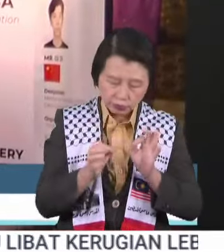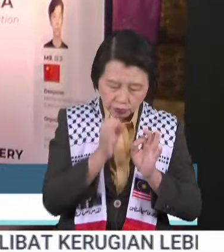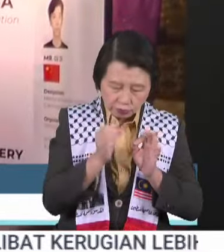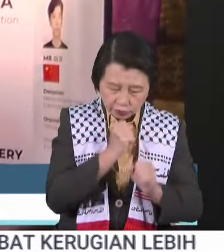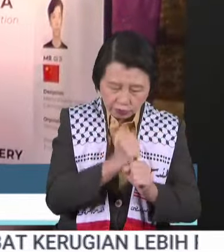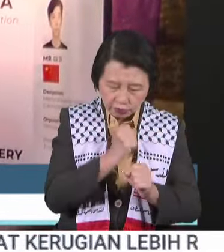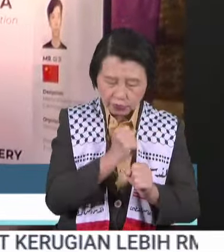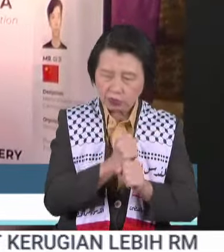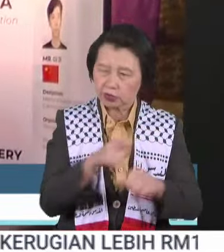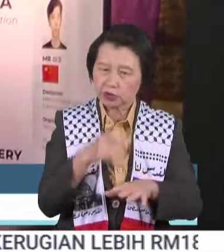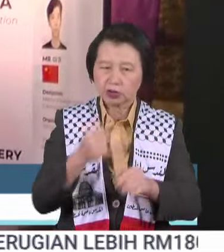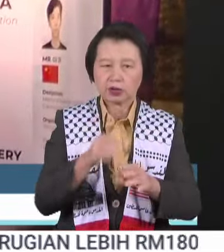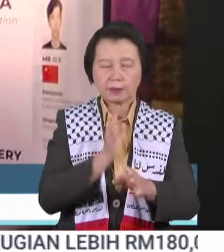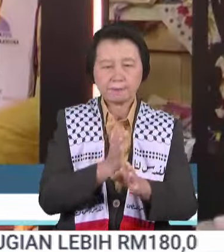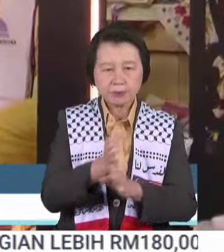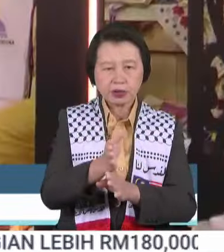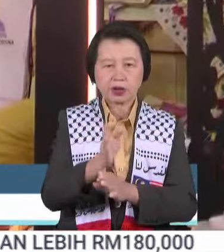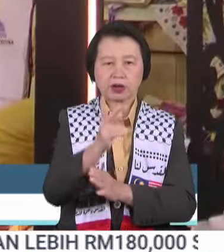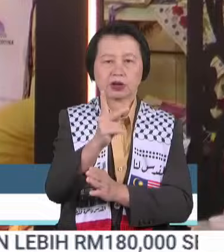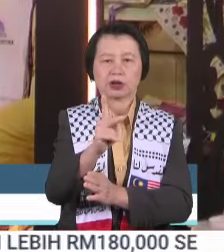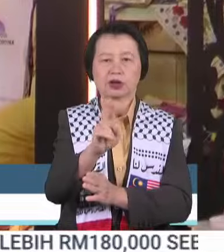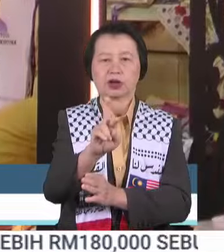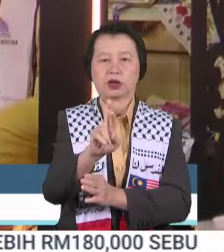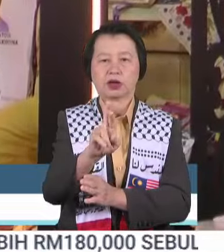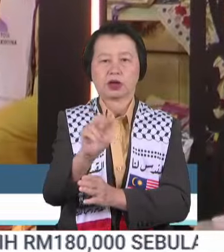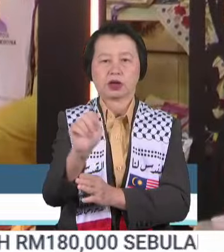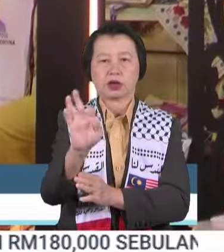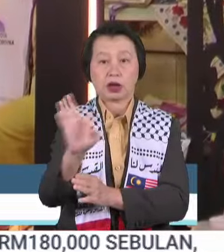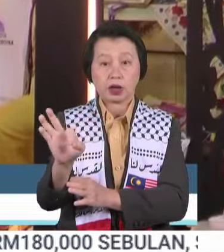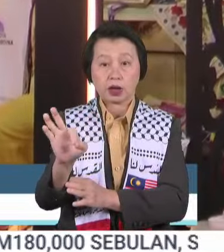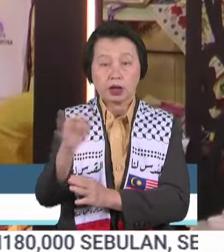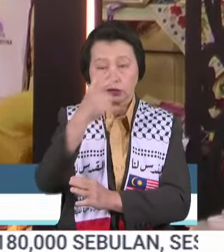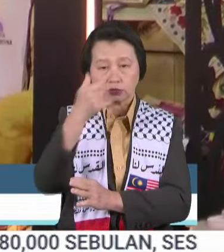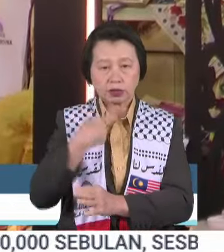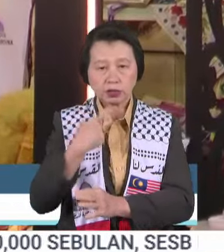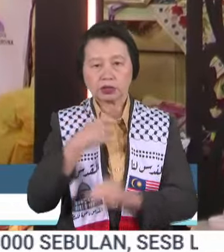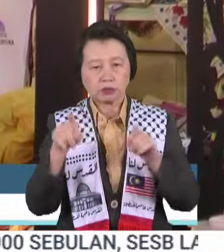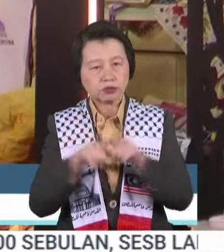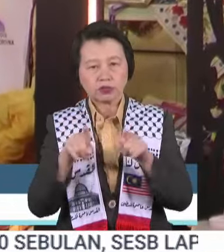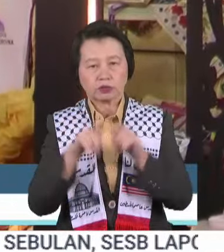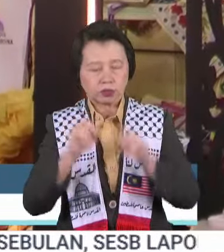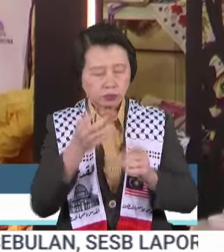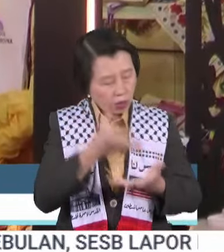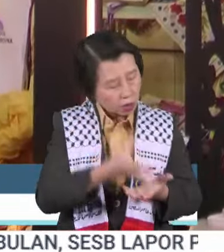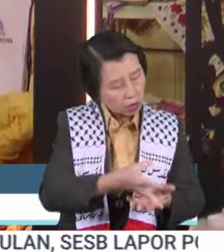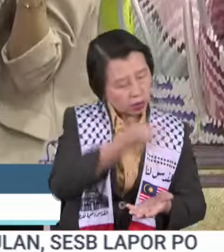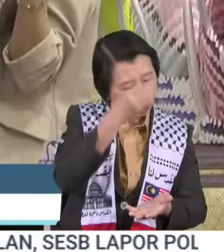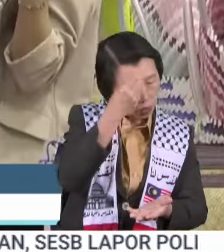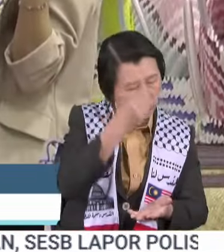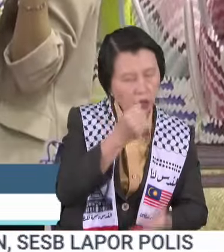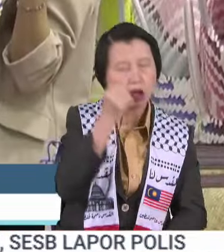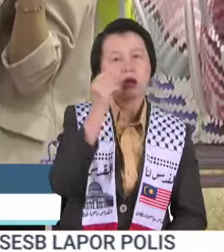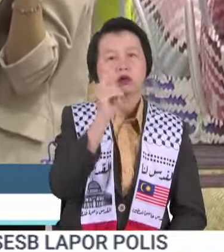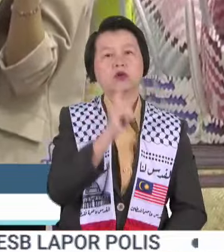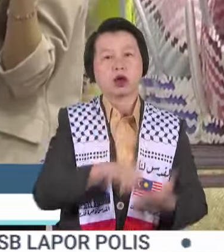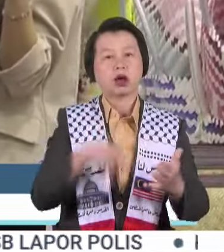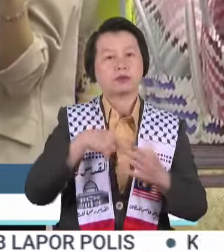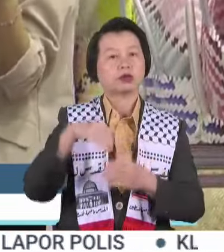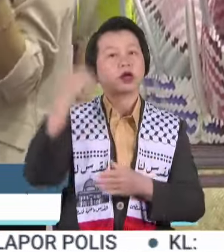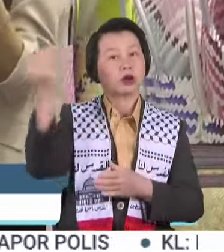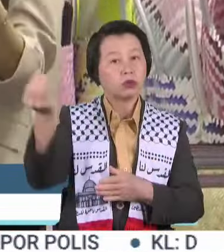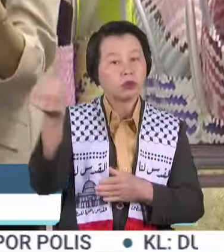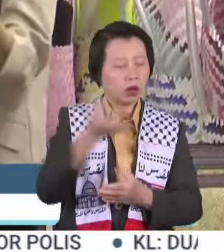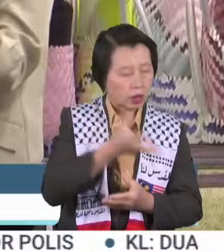dengan bidang kraf mereka adalah untuk kita mempelajari dan juga untuk kita menghayati apa yang ada di luar